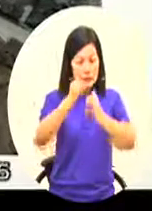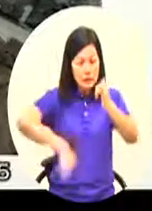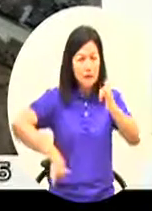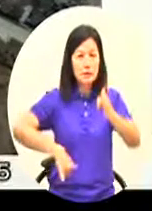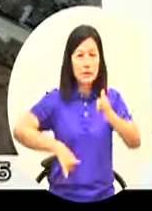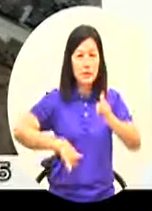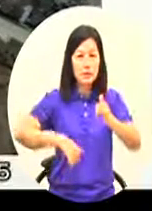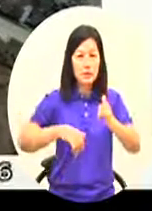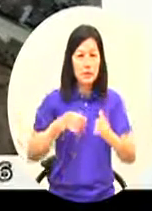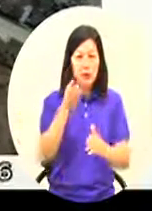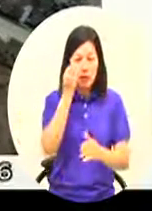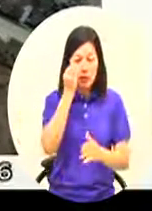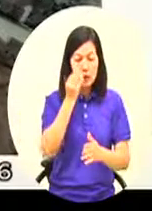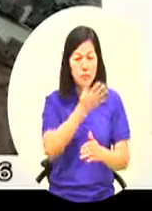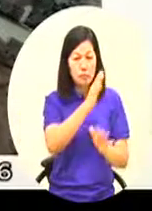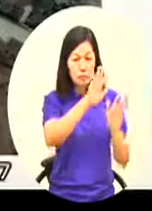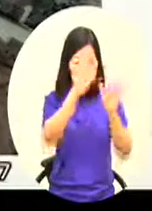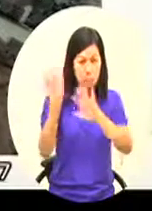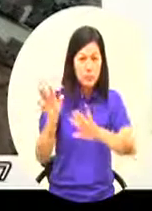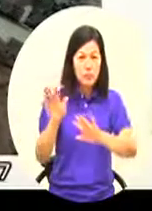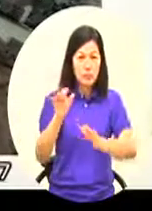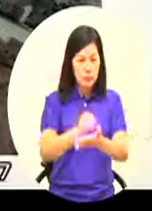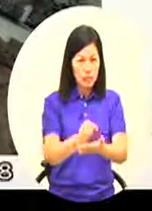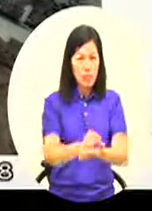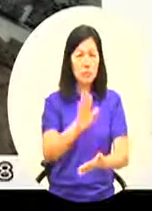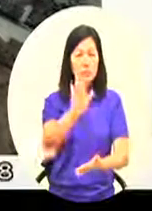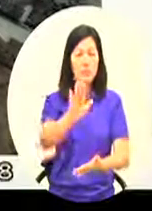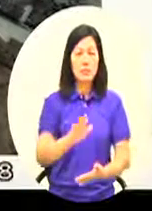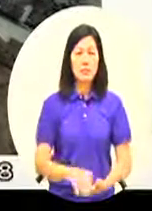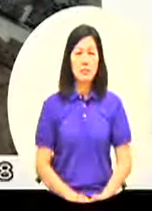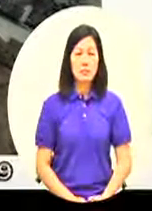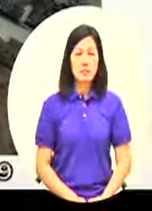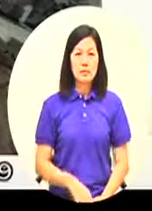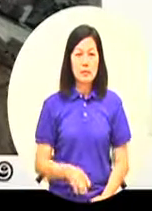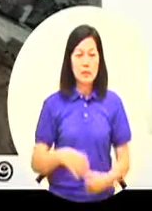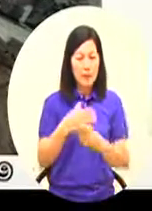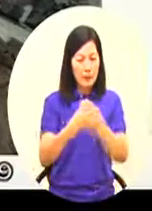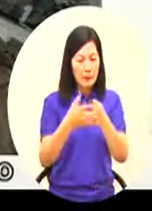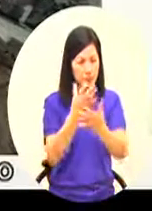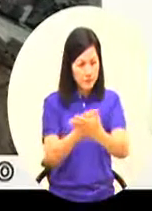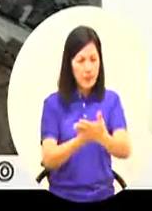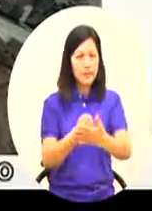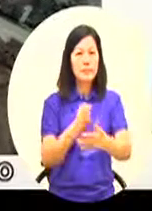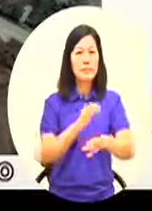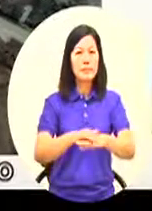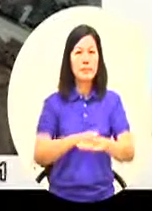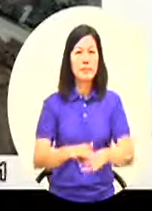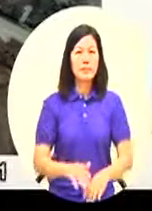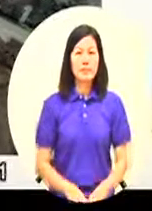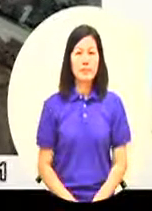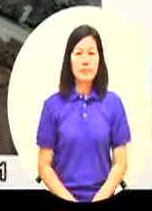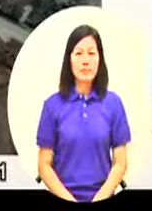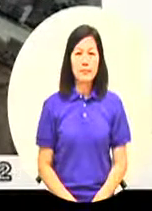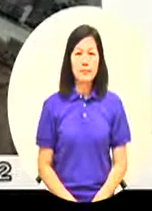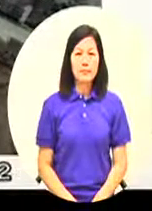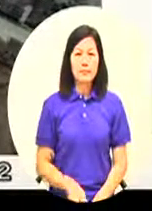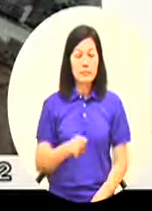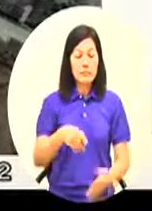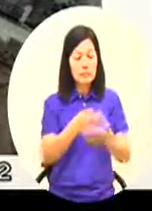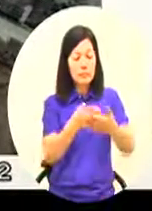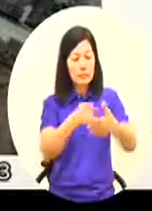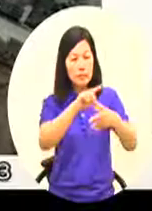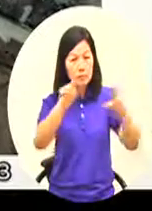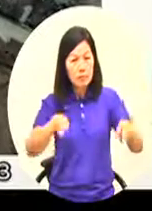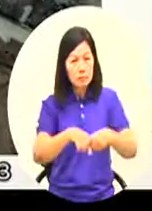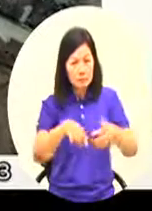史的景观哈。就它有要做保存呐。那其实，在这张图的下